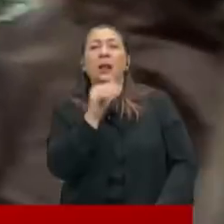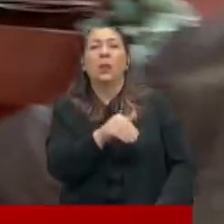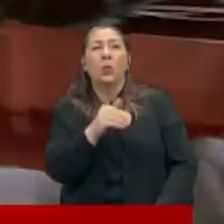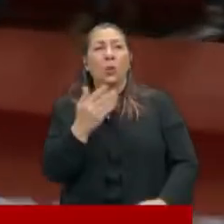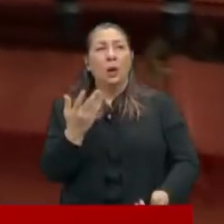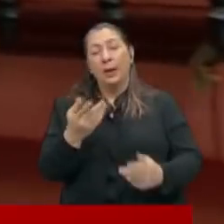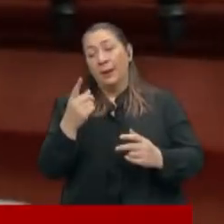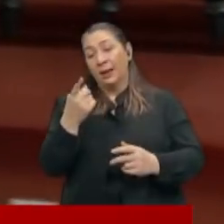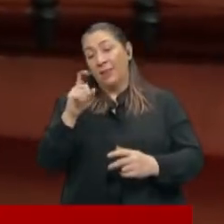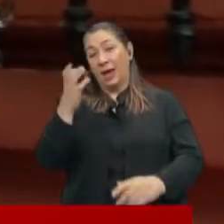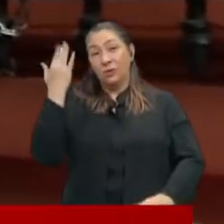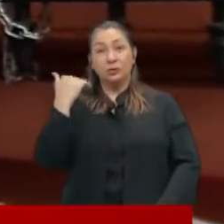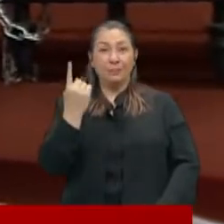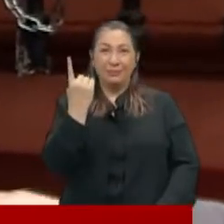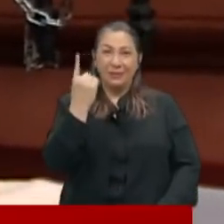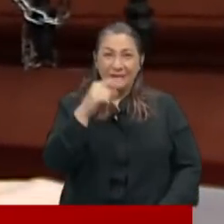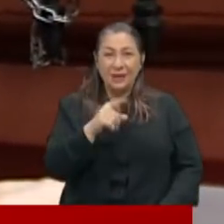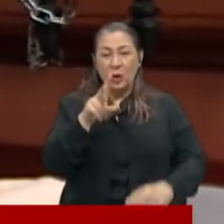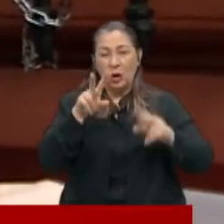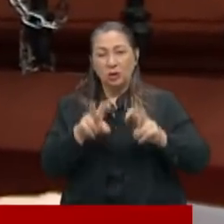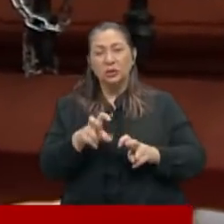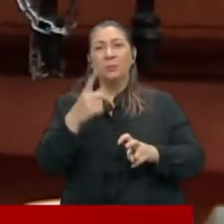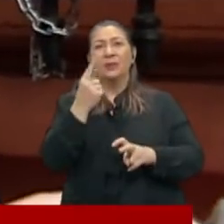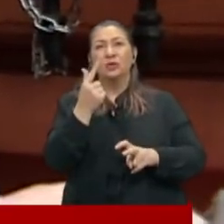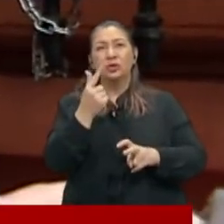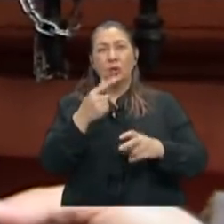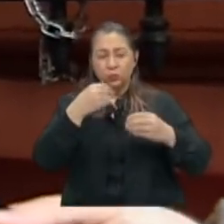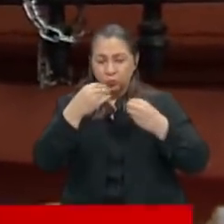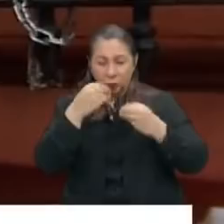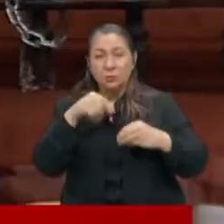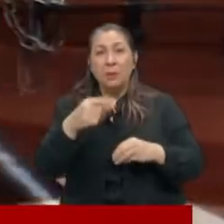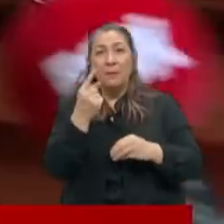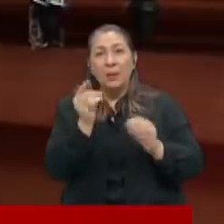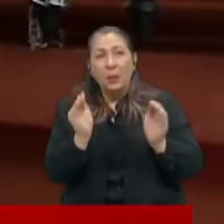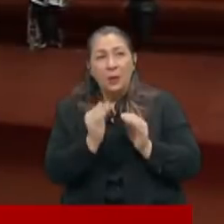gelebiliyor. İşte geçen ay gelen biri bir oturuşunda atıyorum 1,5 porsiyon yiyorsa şimdi 1